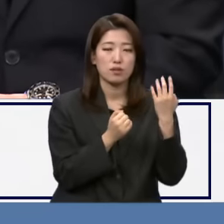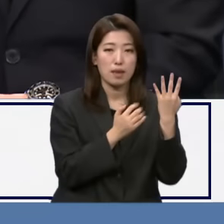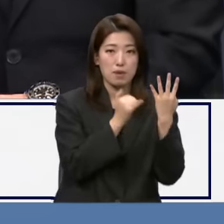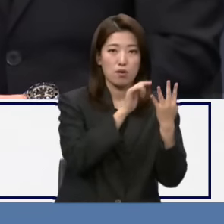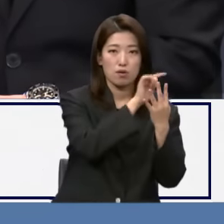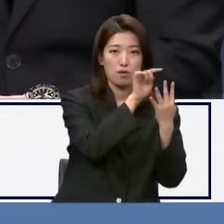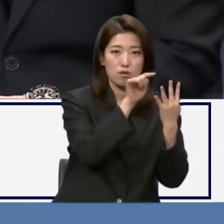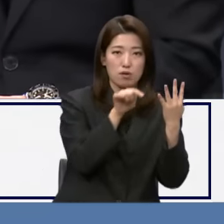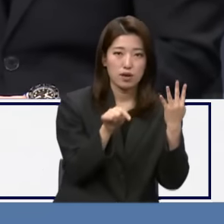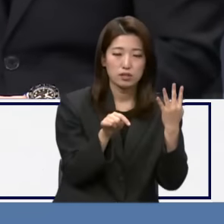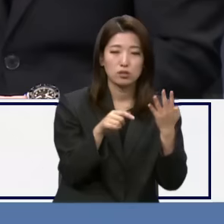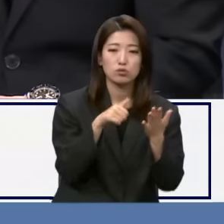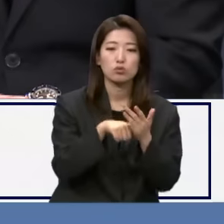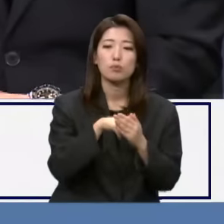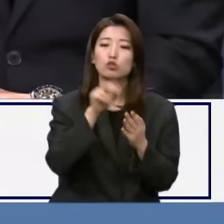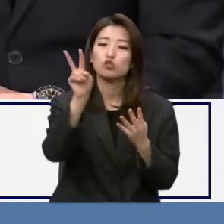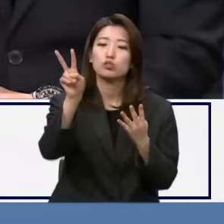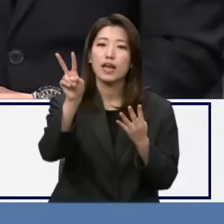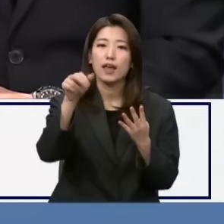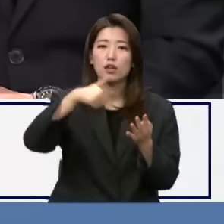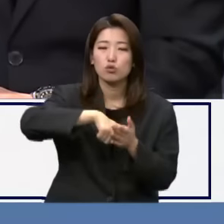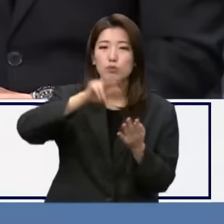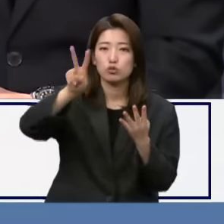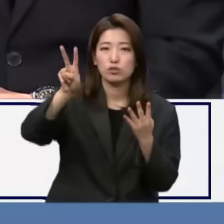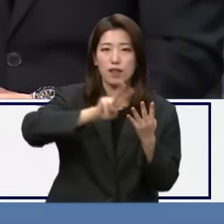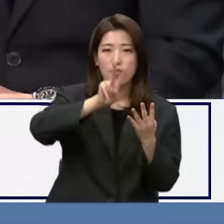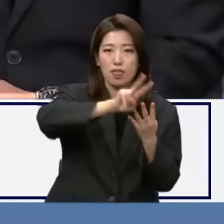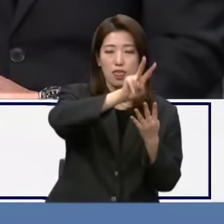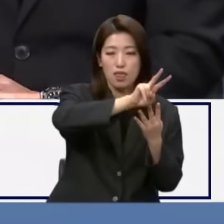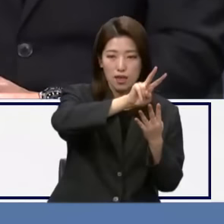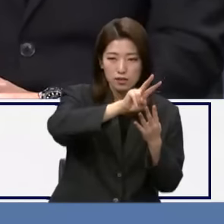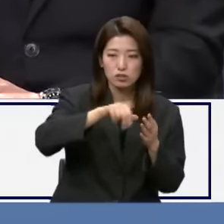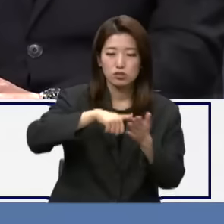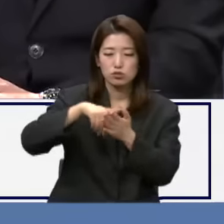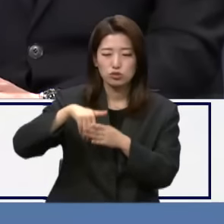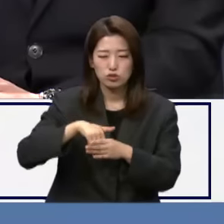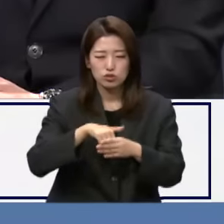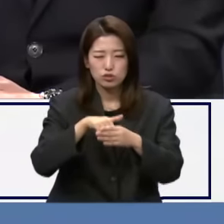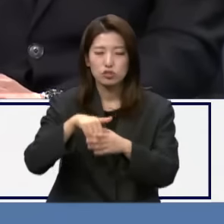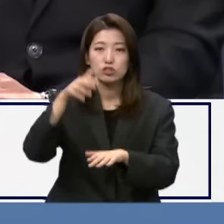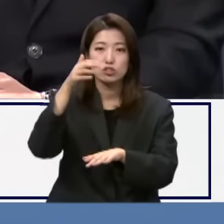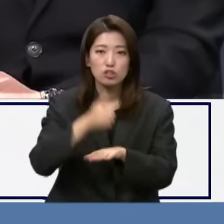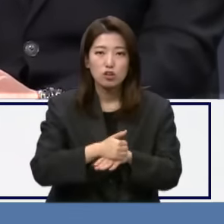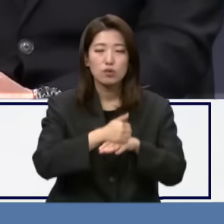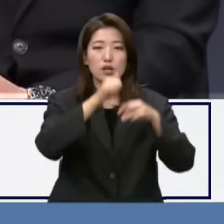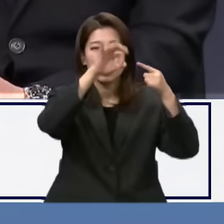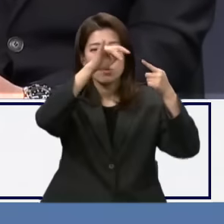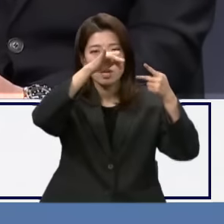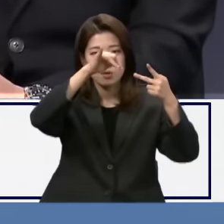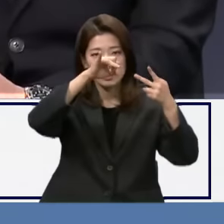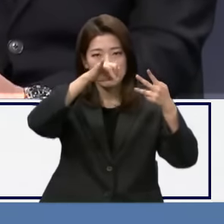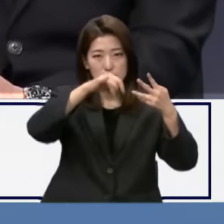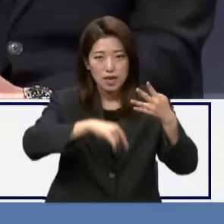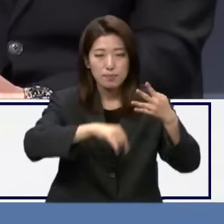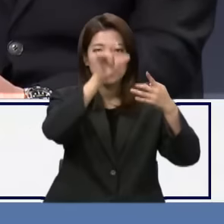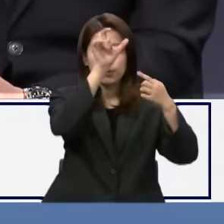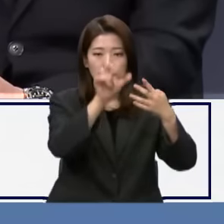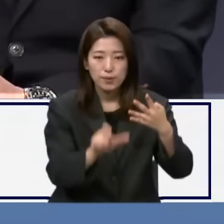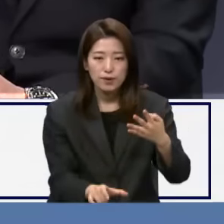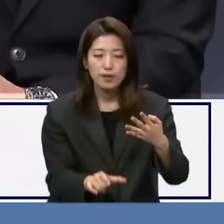분들이 앞순위 배치가 되는 거죠 저희는 그러니까 이미로 우리가 뭐 순위를 할 수가 없는 거다라는 말씀을 하시는 거죠 그렇습니다 예 그러니까 조국